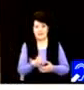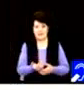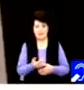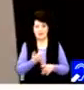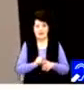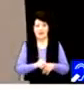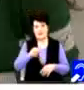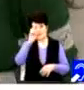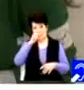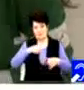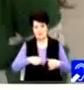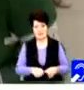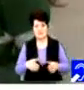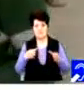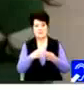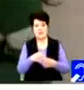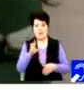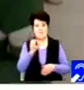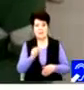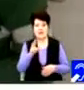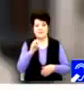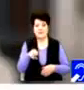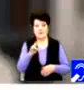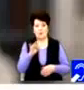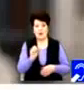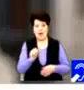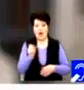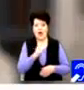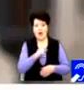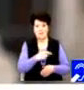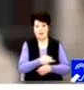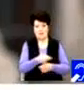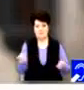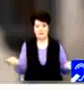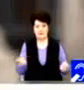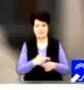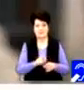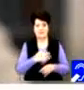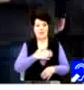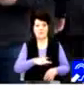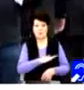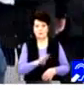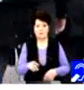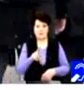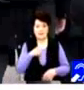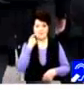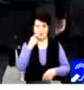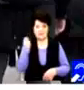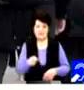la statul de Drept și și au împărțit banderole albe și la Cluj napoc au protestat studenții de la drept nemulțumiți de politizarea